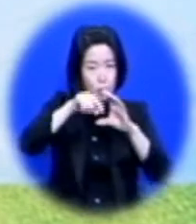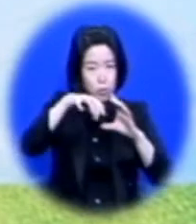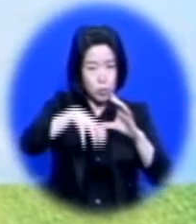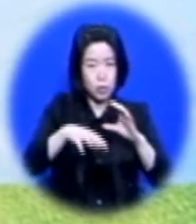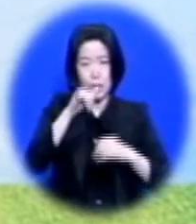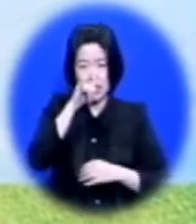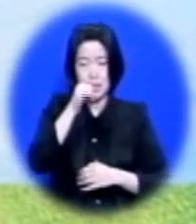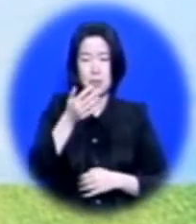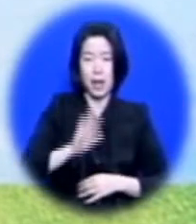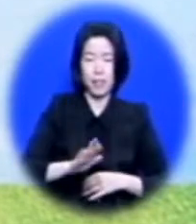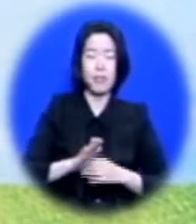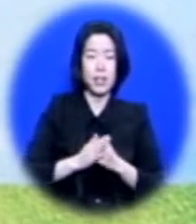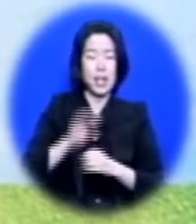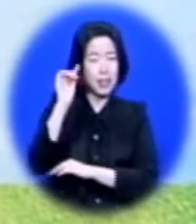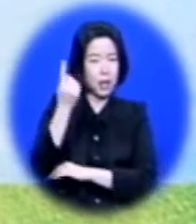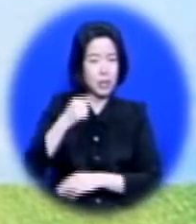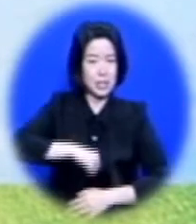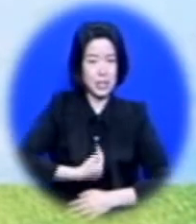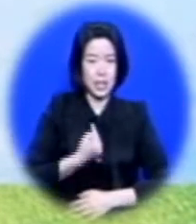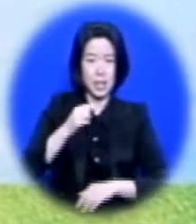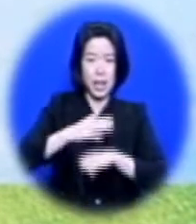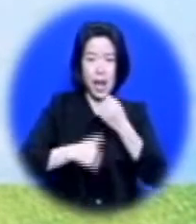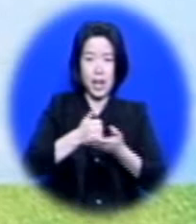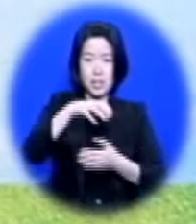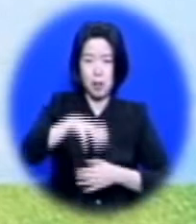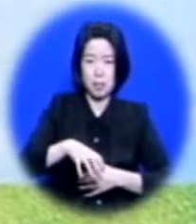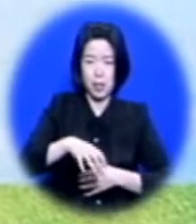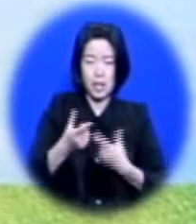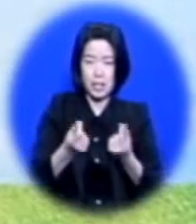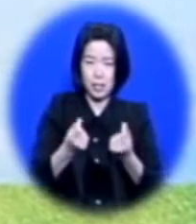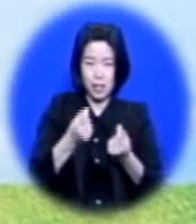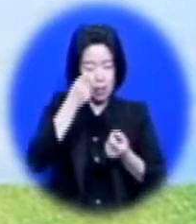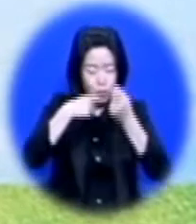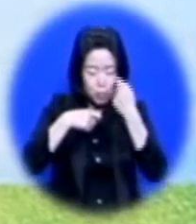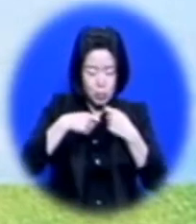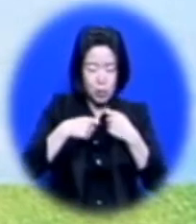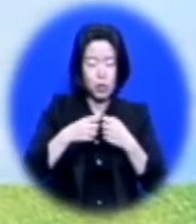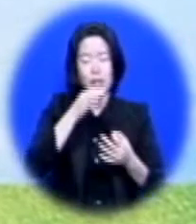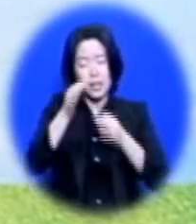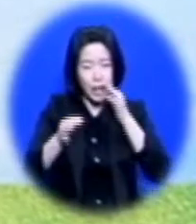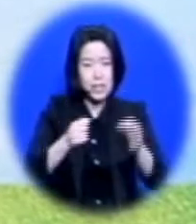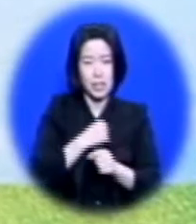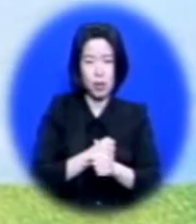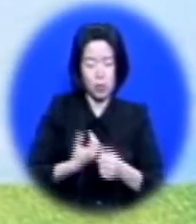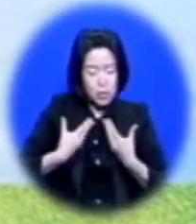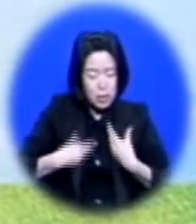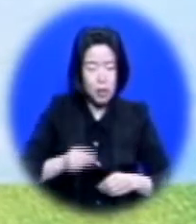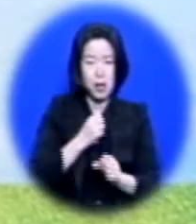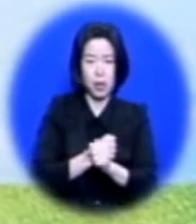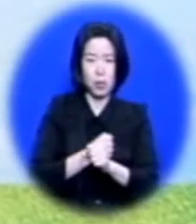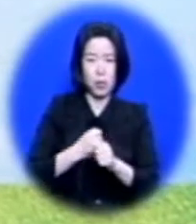있지만 다윗은 자기가 하나님 앞에 이렇게 눈물로 탄식하고 그리고 절망하고